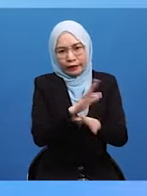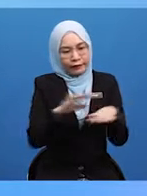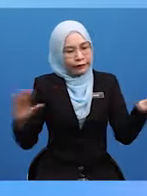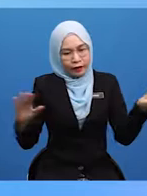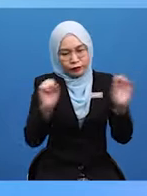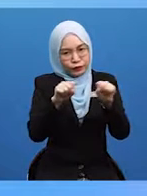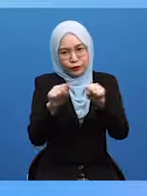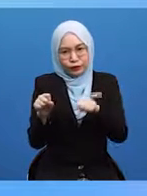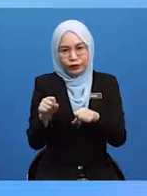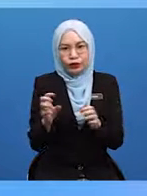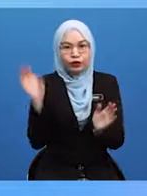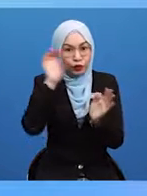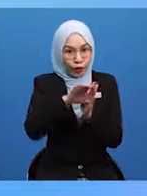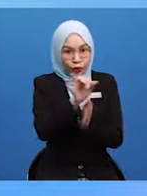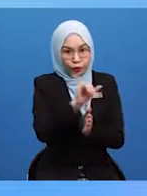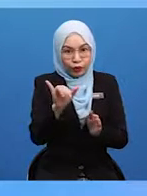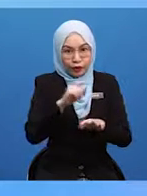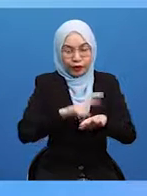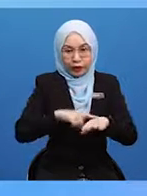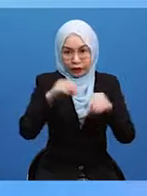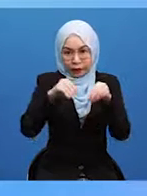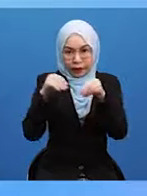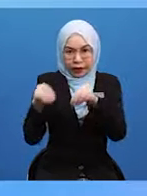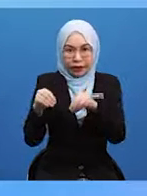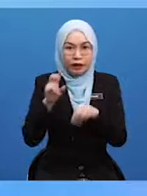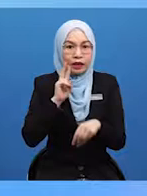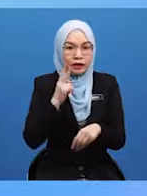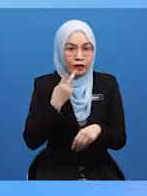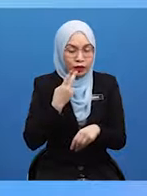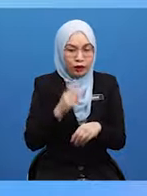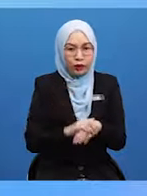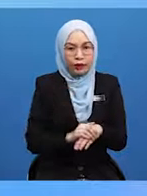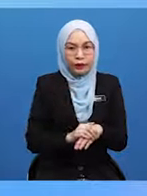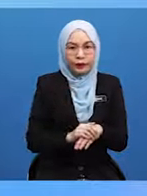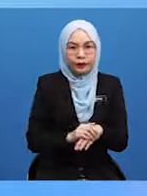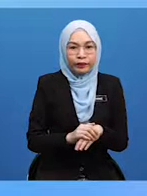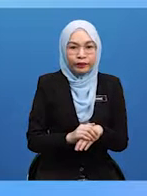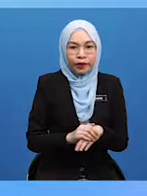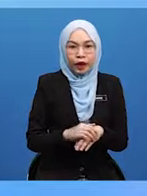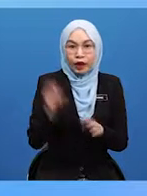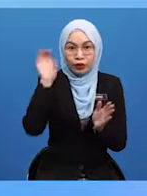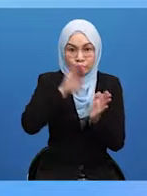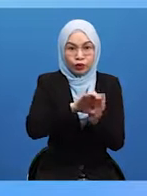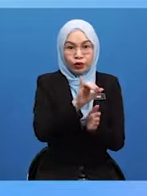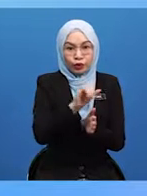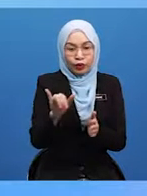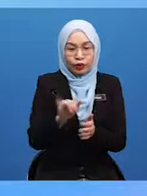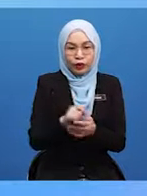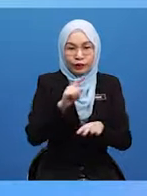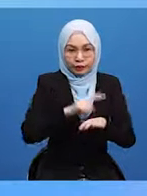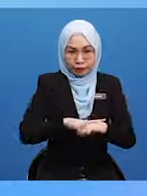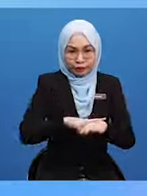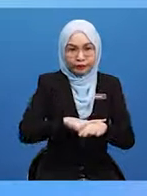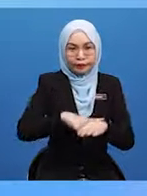sayur-sayuran. Contoh kawasan pola pertempatan ini adalah di Bukit Tinggi Pahang dan